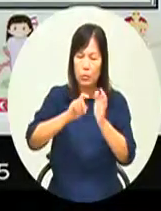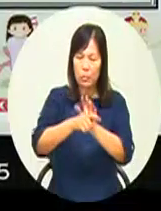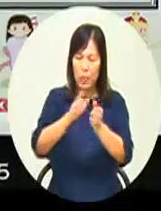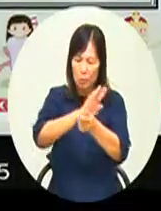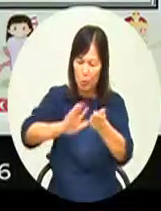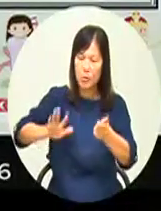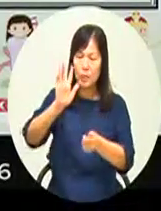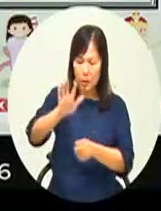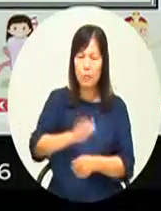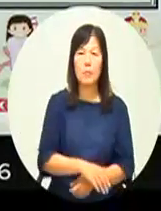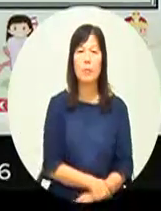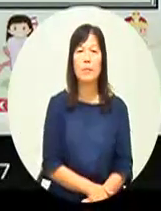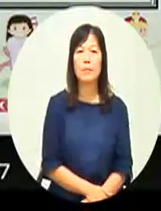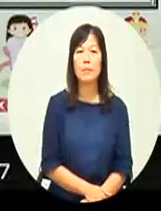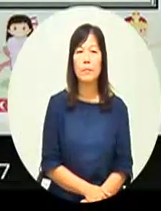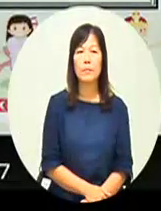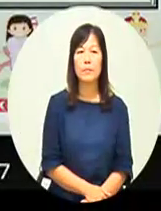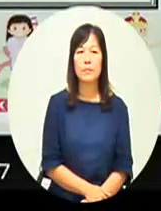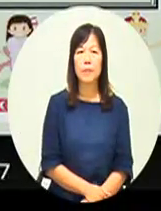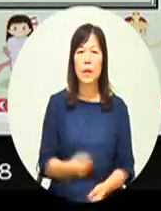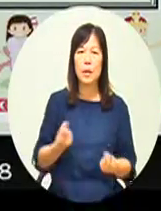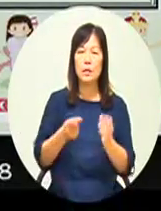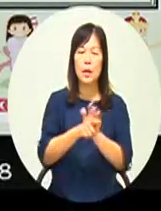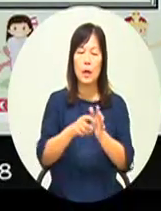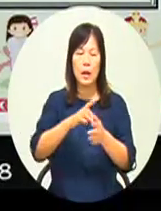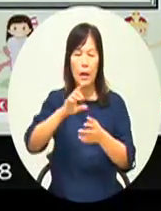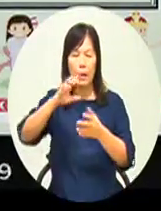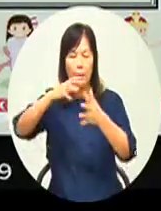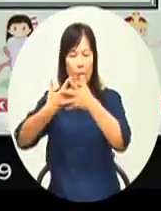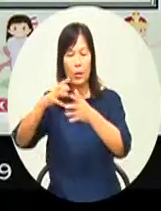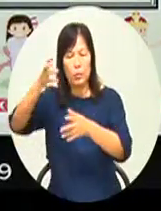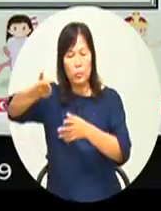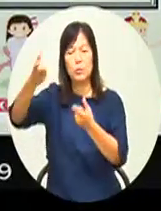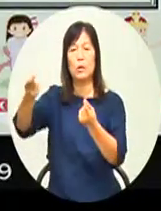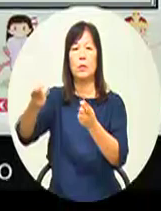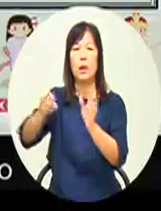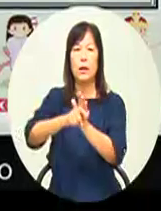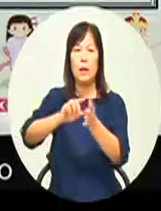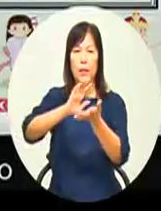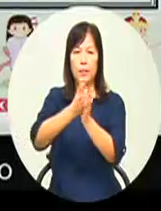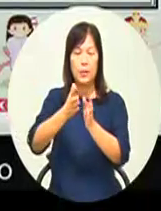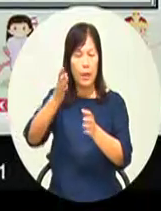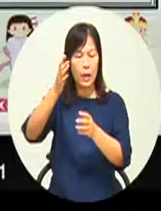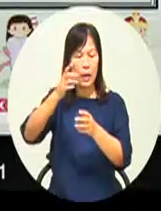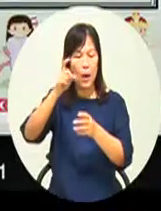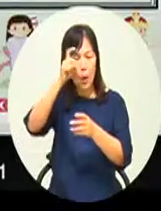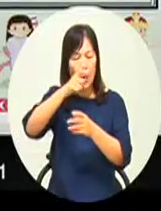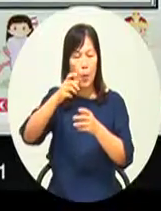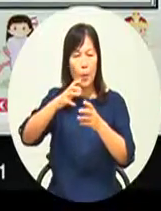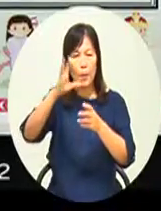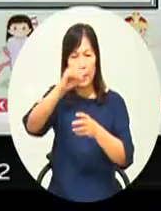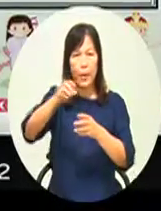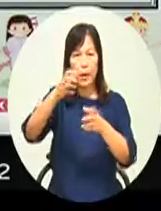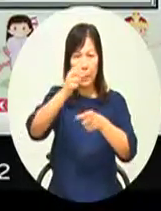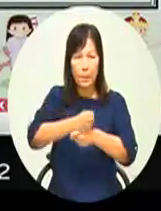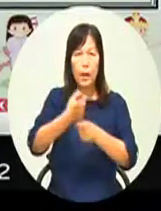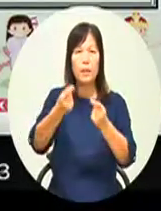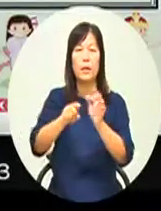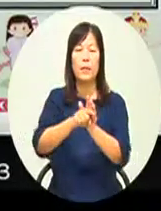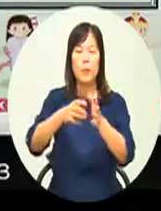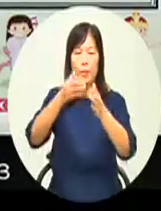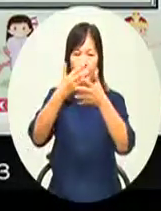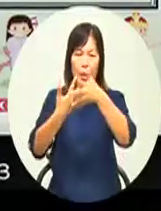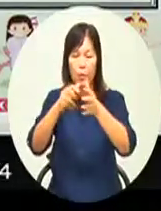哦。就像奥巴马一样，在美国诞生了一个这个非美籍出生